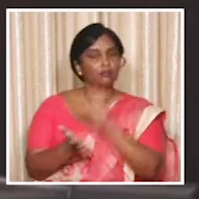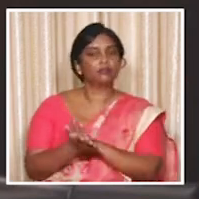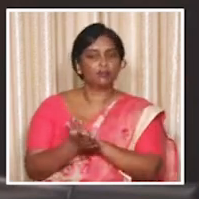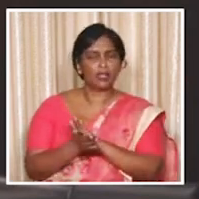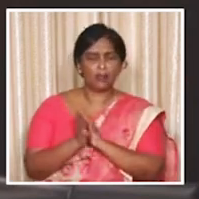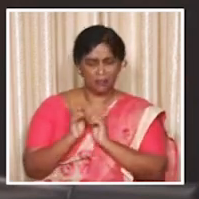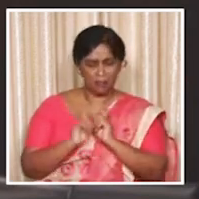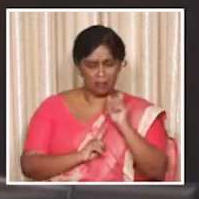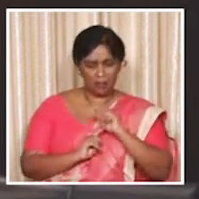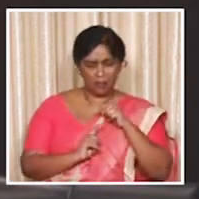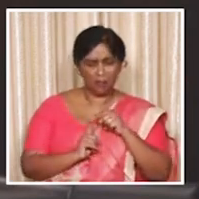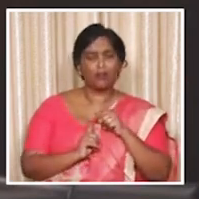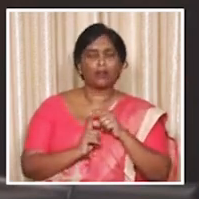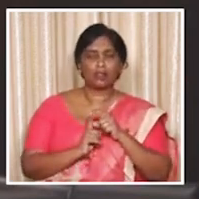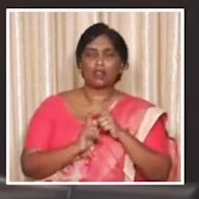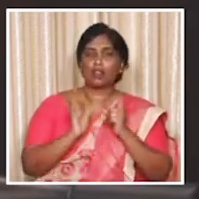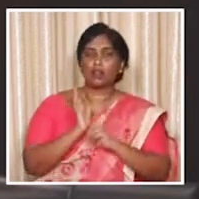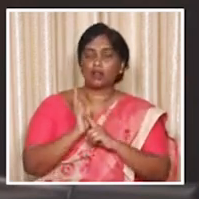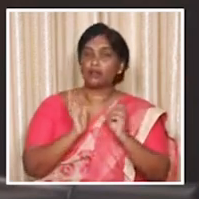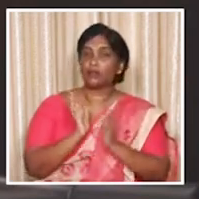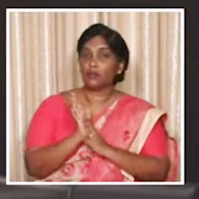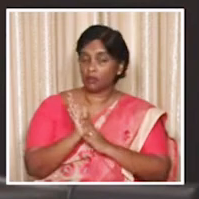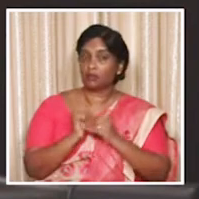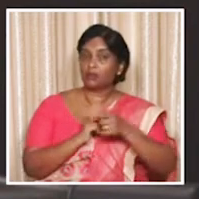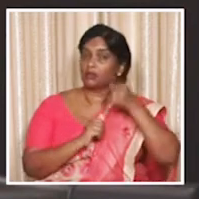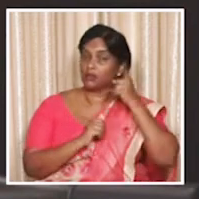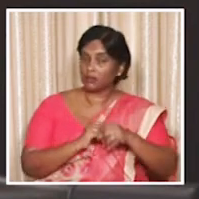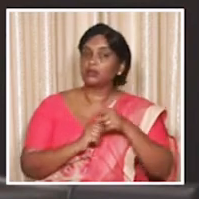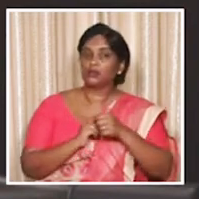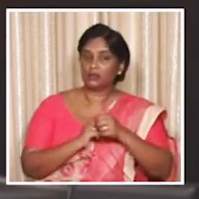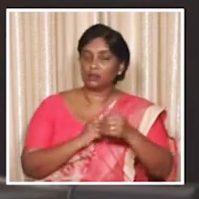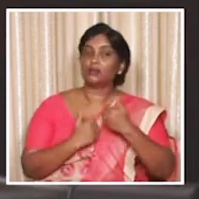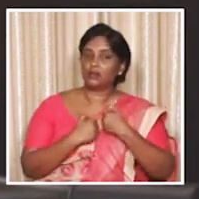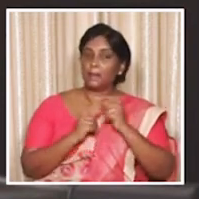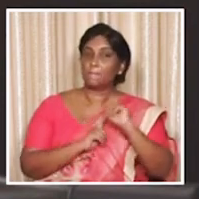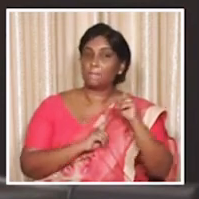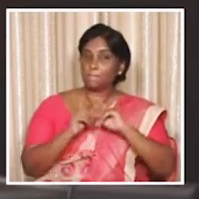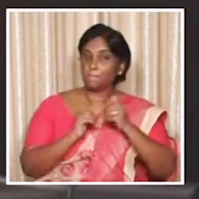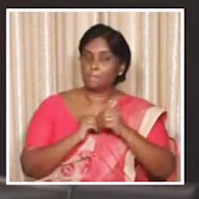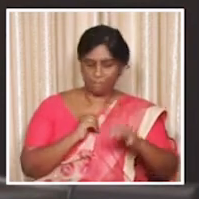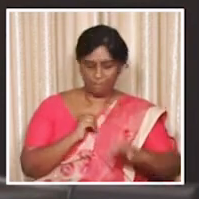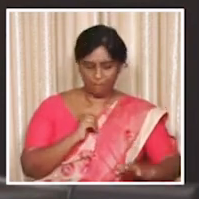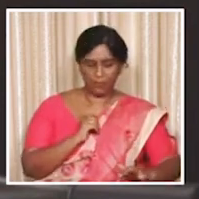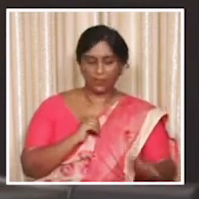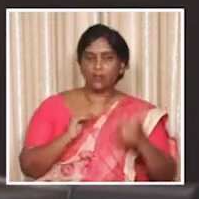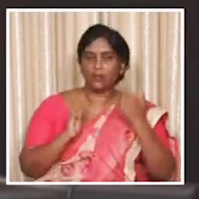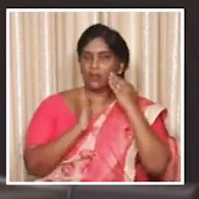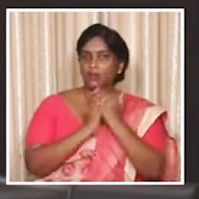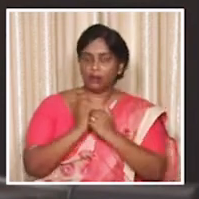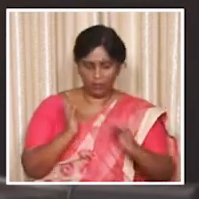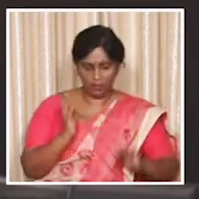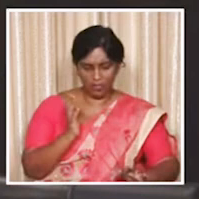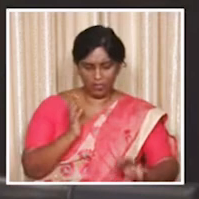ඒක පාර්ලිමේන්තුව ඒ ඉන්දියාවේ ලෝඩා කමිටුව හරහා ගත්ත අප්‍රෝච් එකම තමයි අපි පාර්ලිමේන්තුව හරහා කැබිනට් අනුකමිටුව හරහා